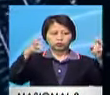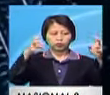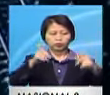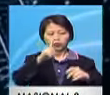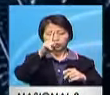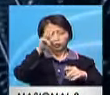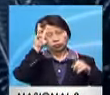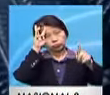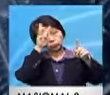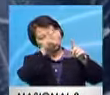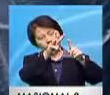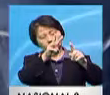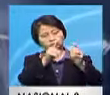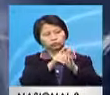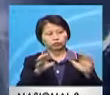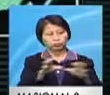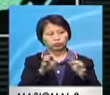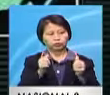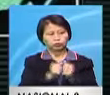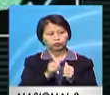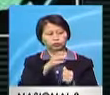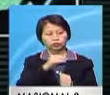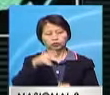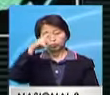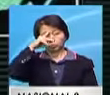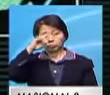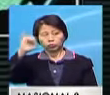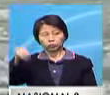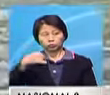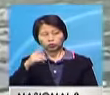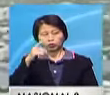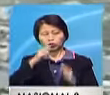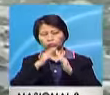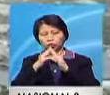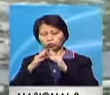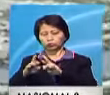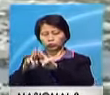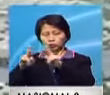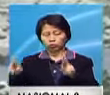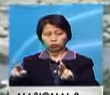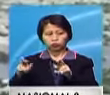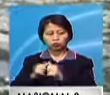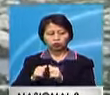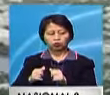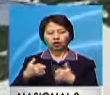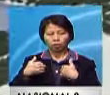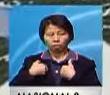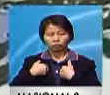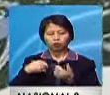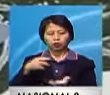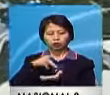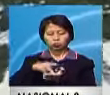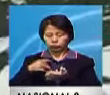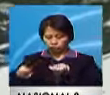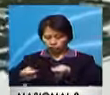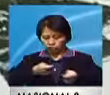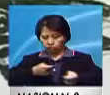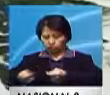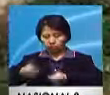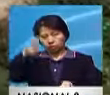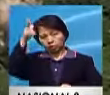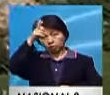Satu Wawasan Terlaksana. Manakala Putrajaya, sebuah bandaraya futuristik, menempatkan pusat pentadbiran